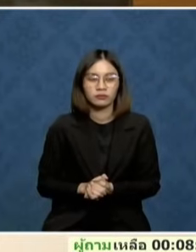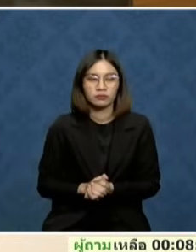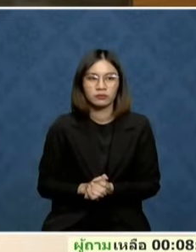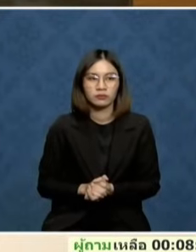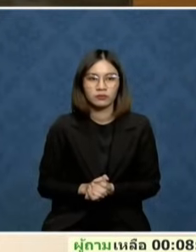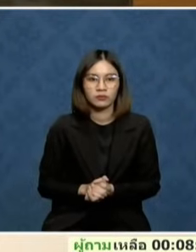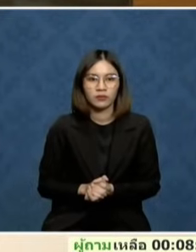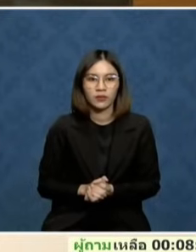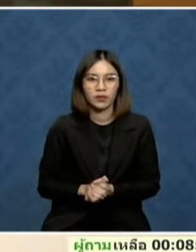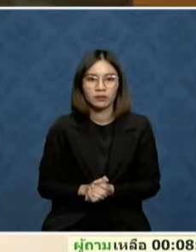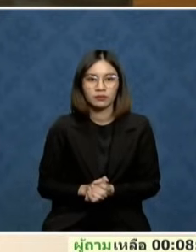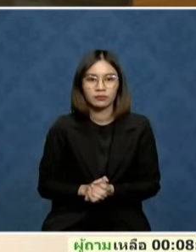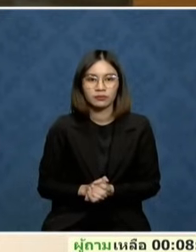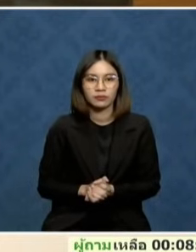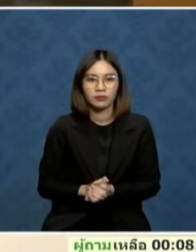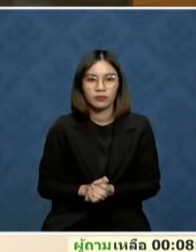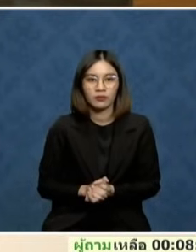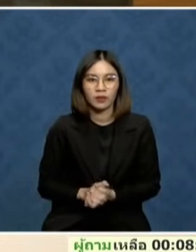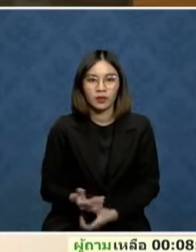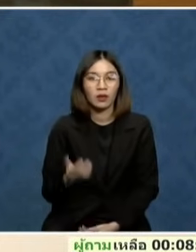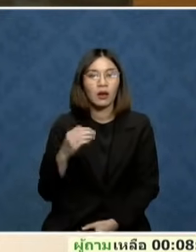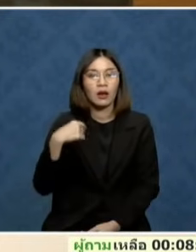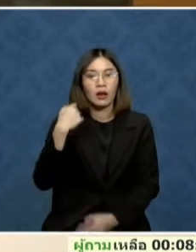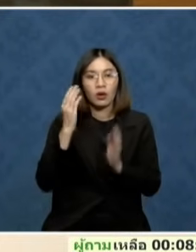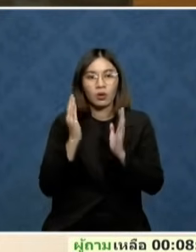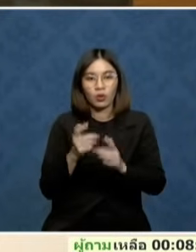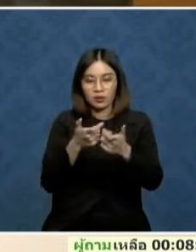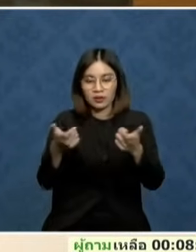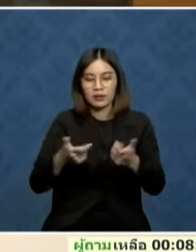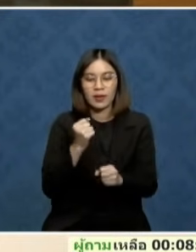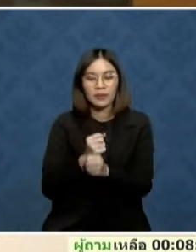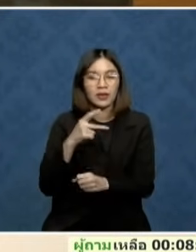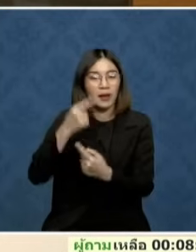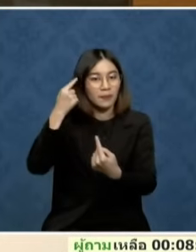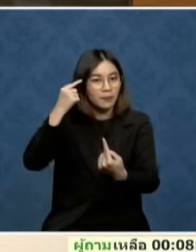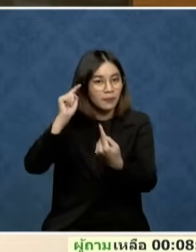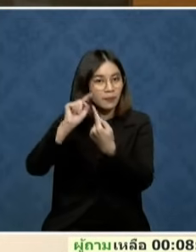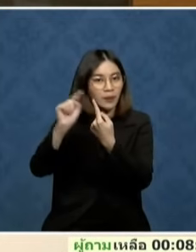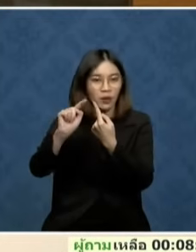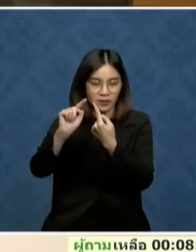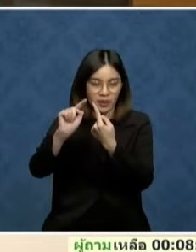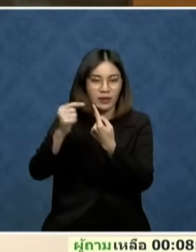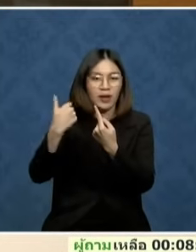ปสำหรับข้อเรียกร้องของผู้เสนอรายงานพิเศษที่มีนัยยะมุ่งสู่เป้าหมาย